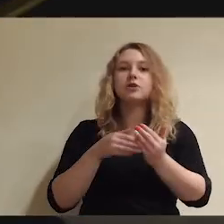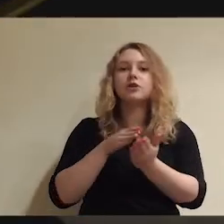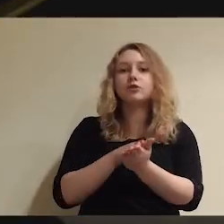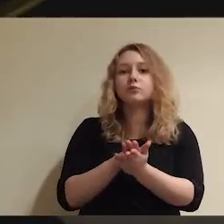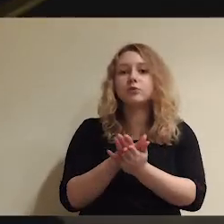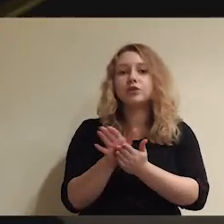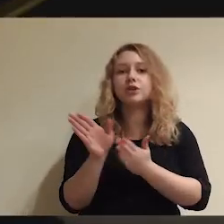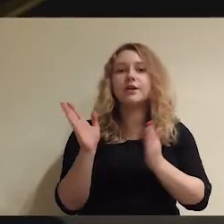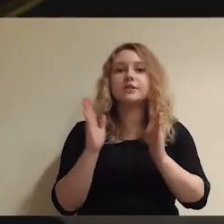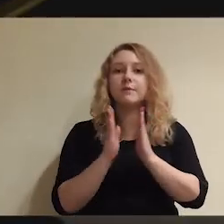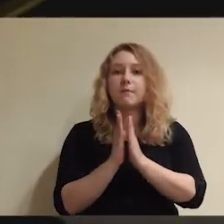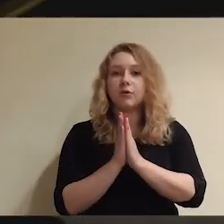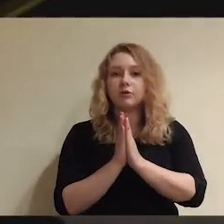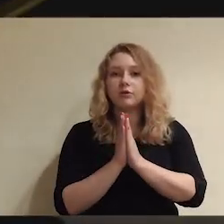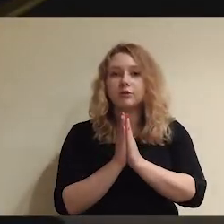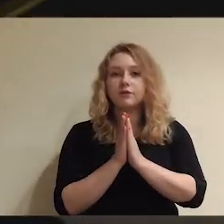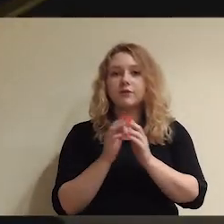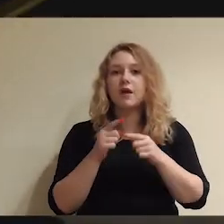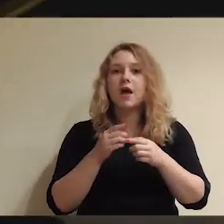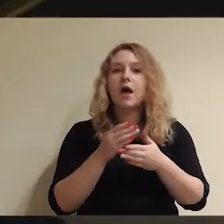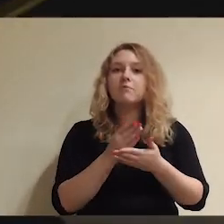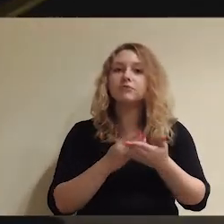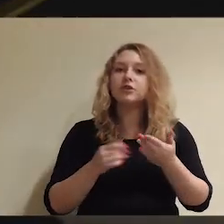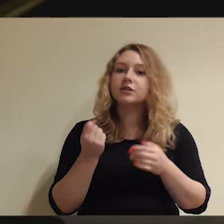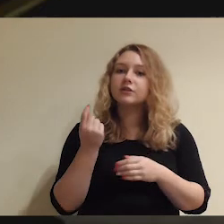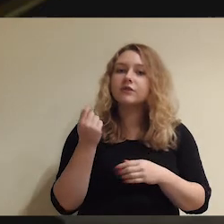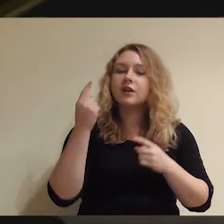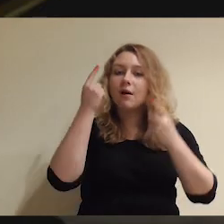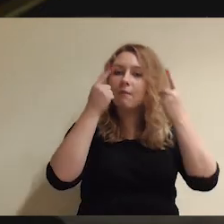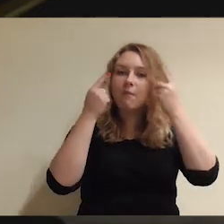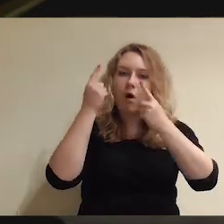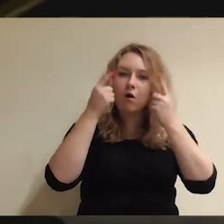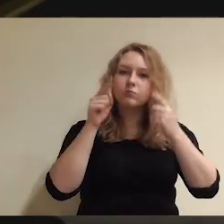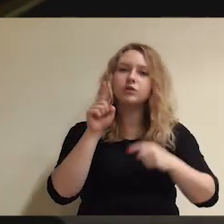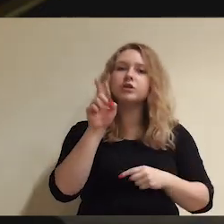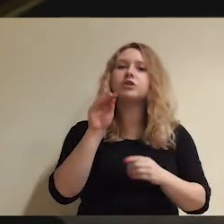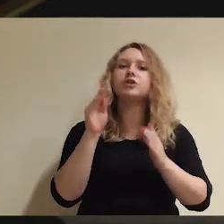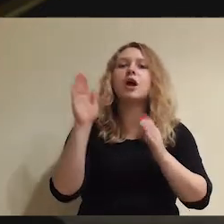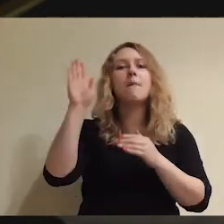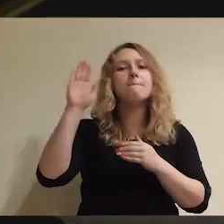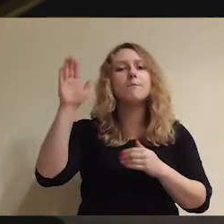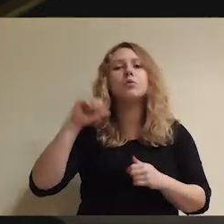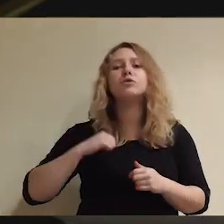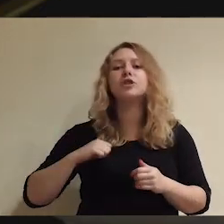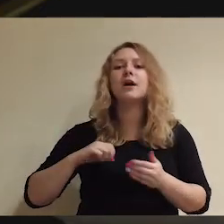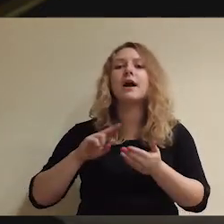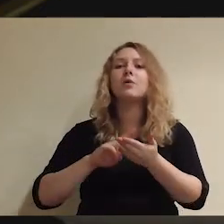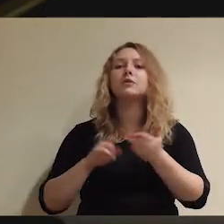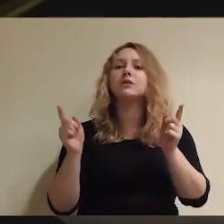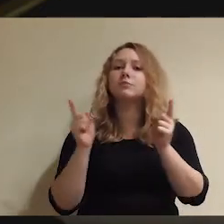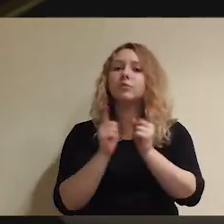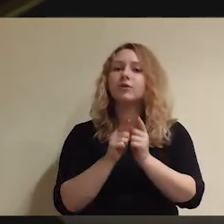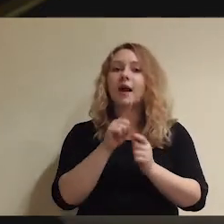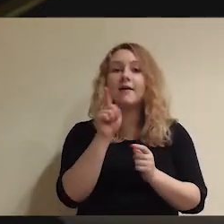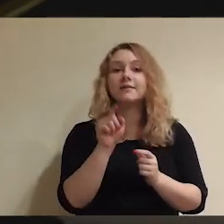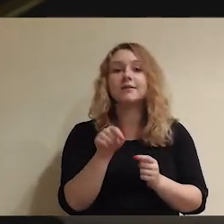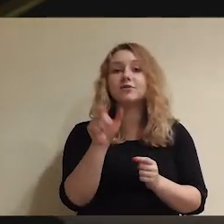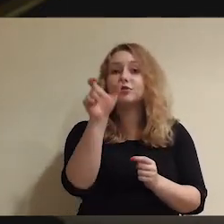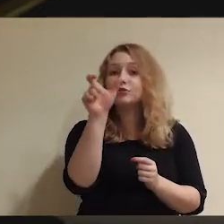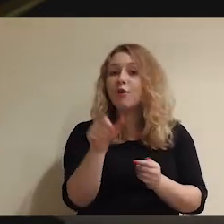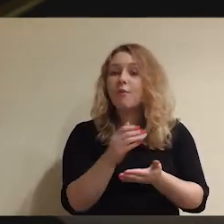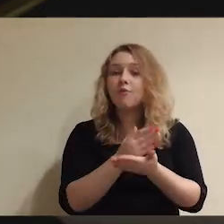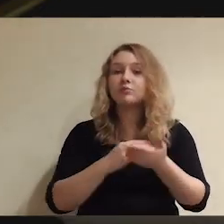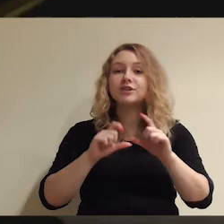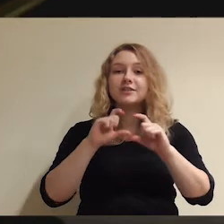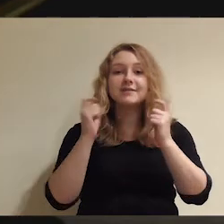Zanim rozpoczniesz modlitwę, przez chwilę pomyśl o tym, że Bóg czekał na spotkanie z Tobą przez cały